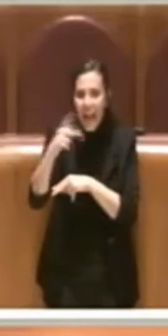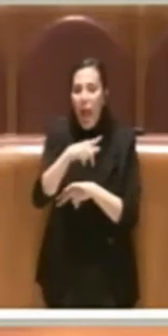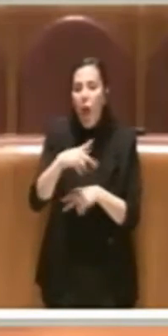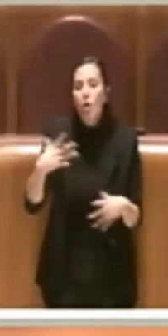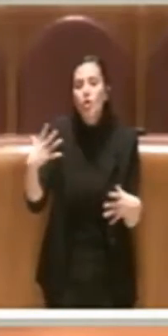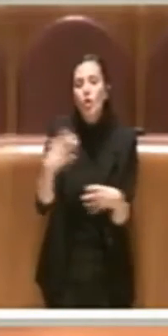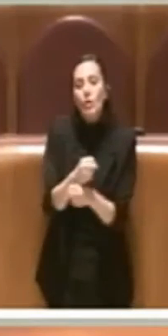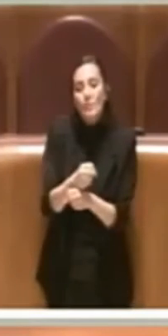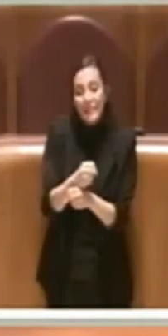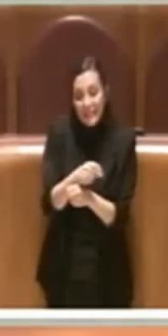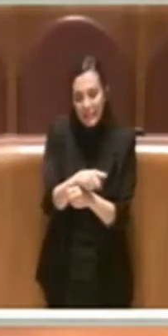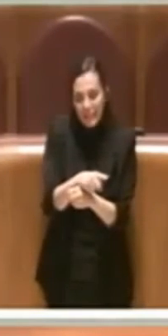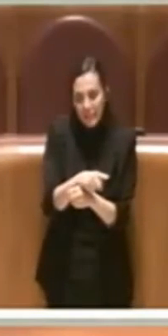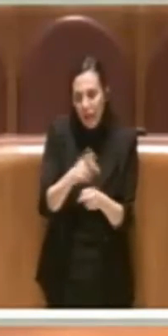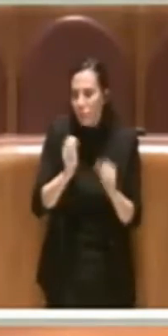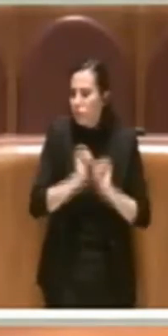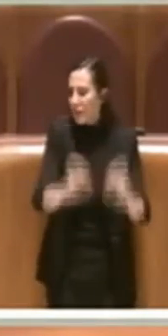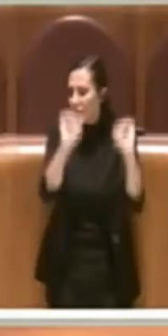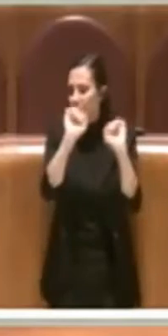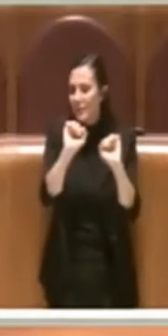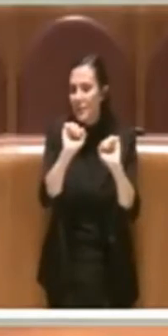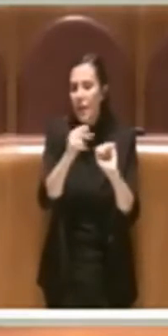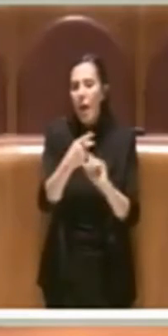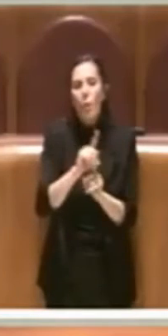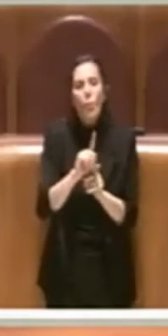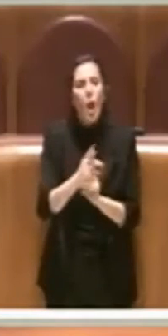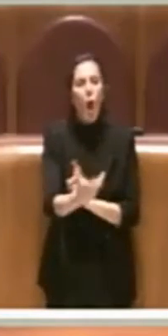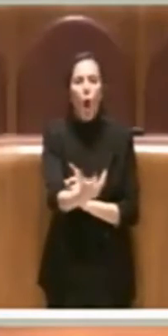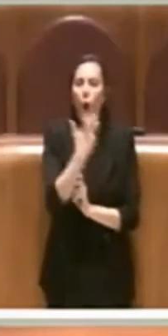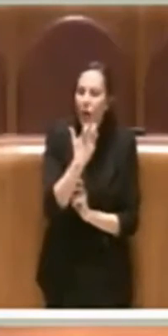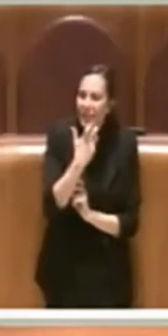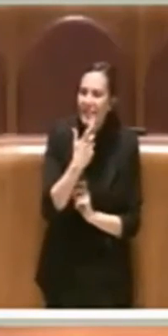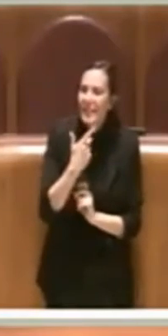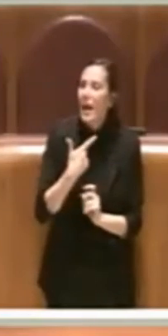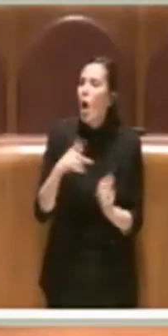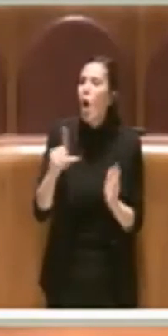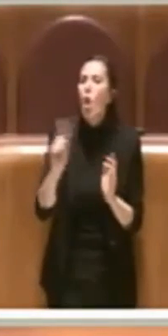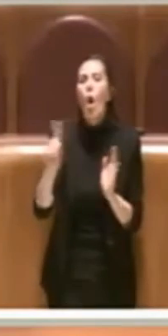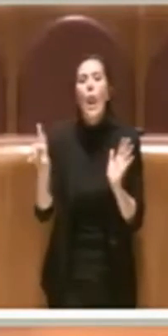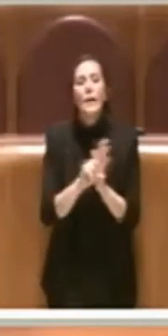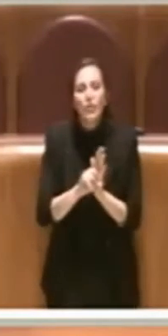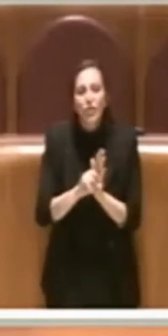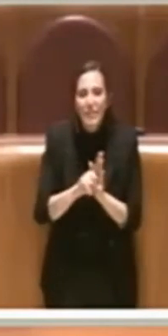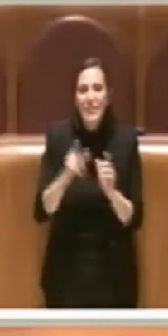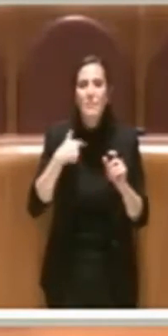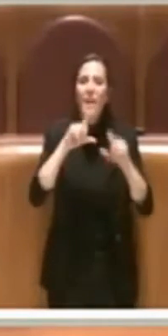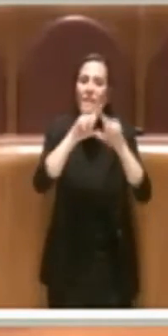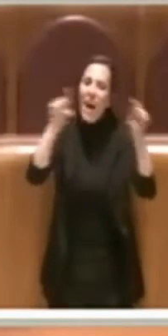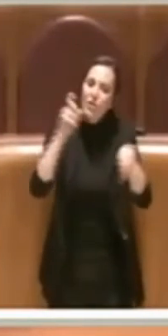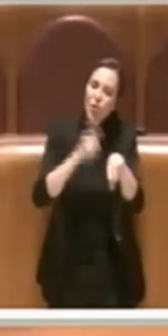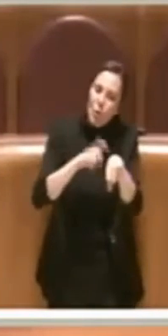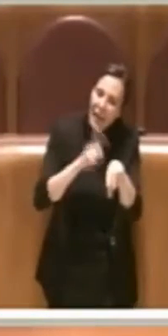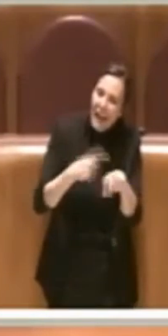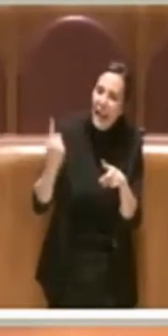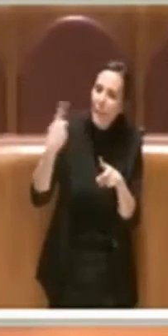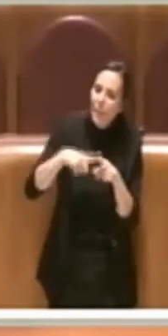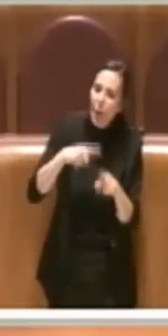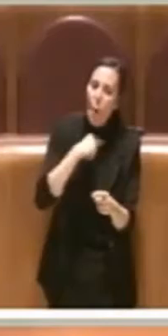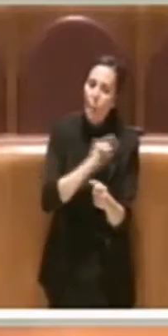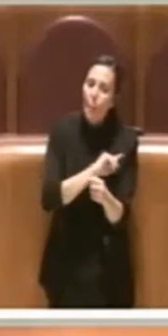sospensiva. Ci venivano contestate illegittime fasce orarie dell'ordinanza e illegittimo potere